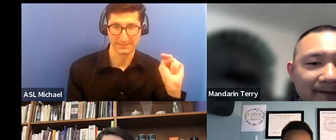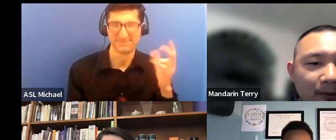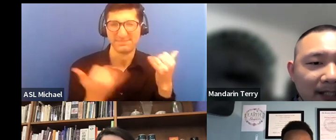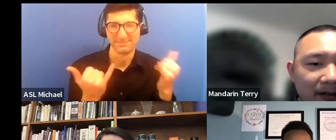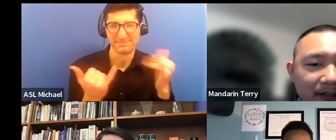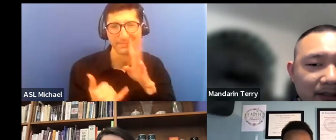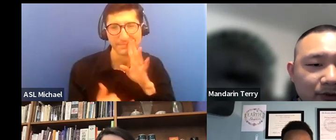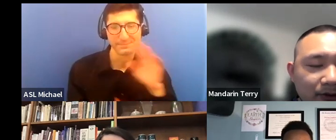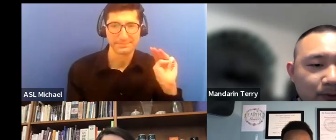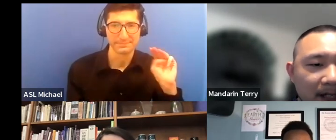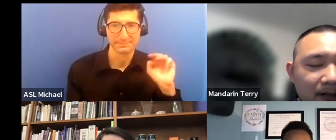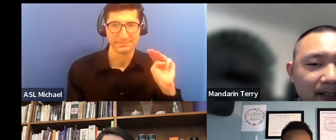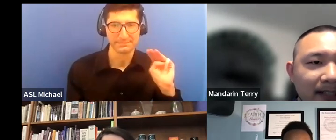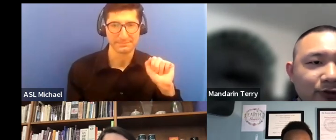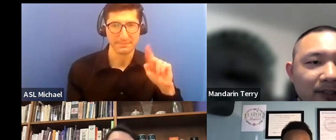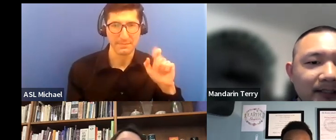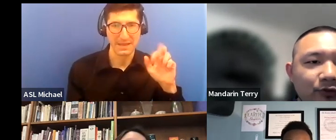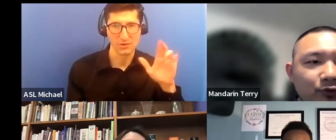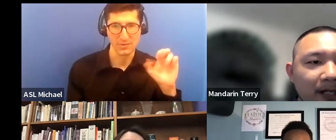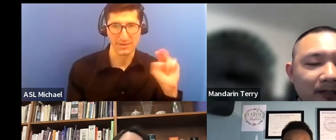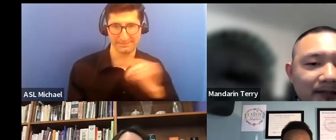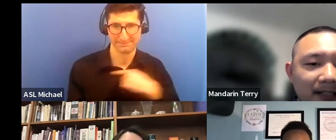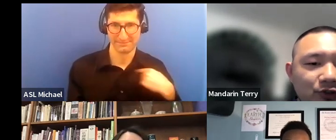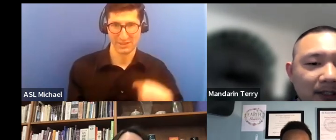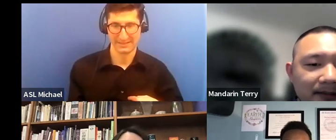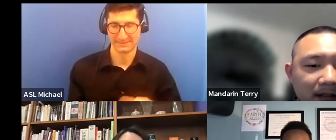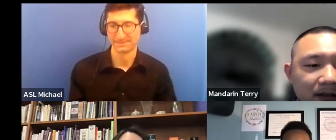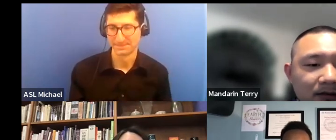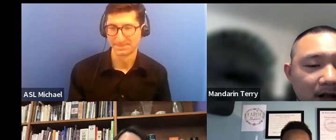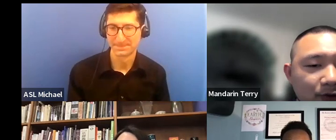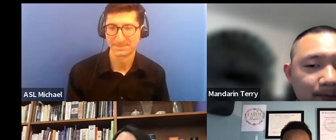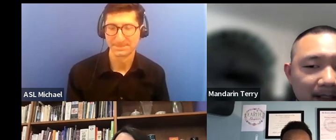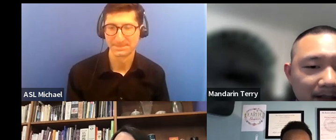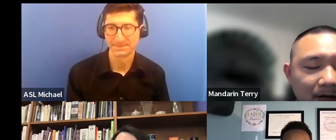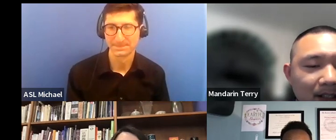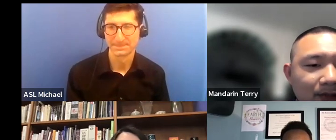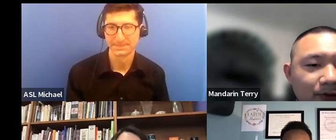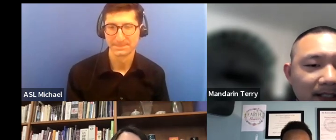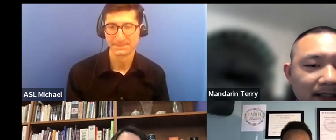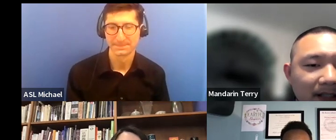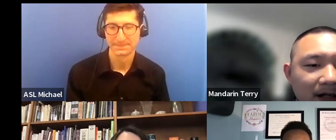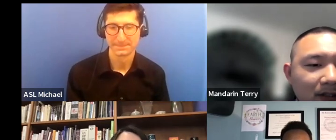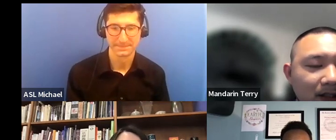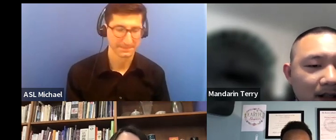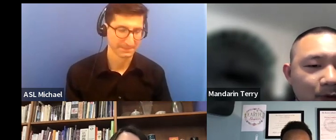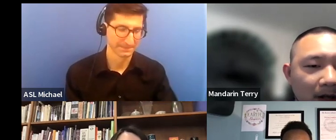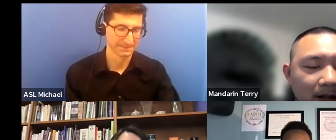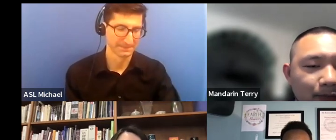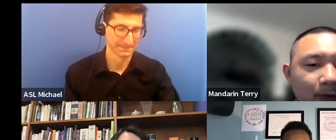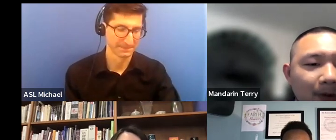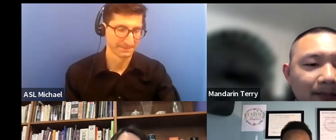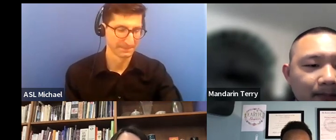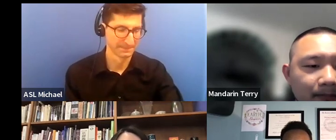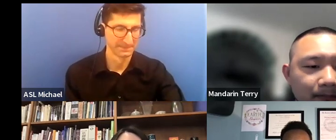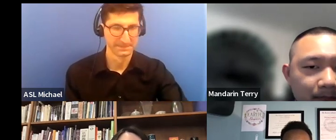屏幕下方会看到一个地球的图标，你点选地球的图标，然后再选择德语频道，你就可以听到